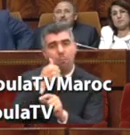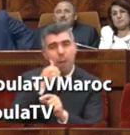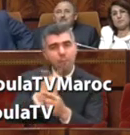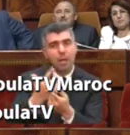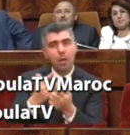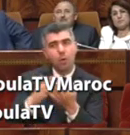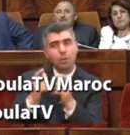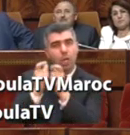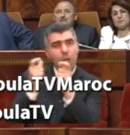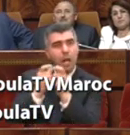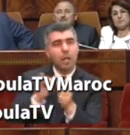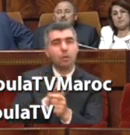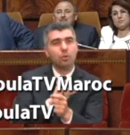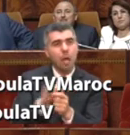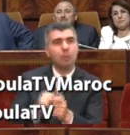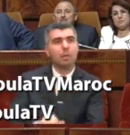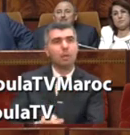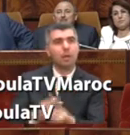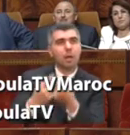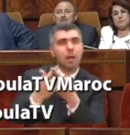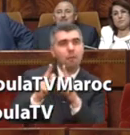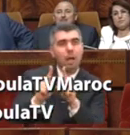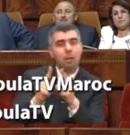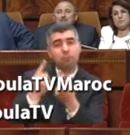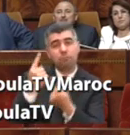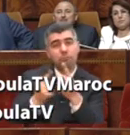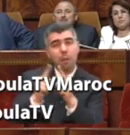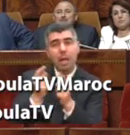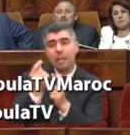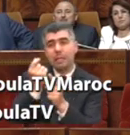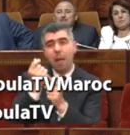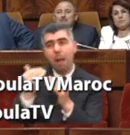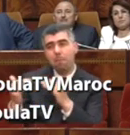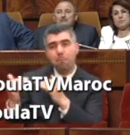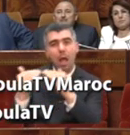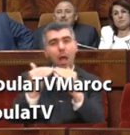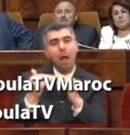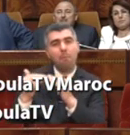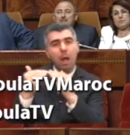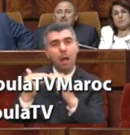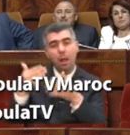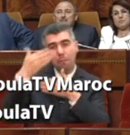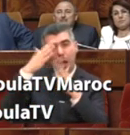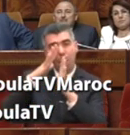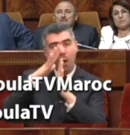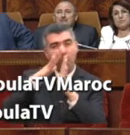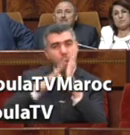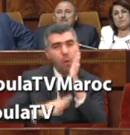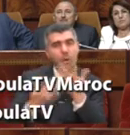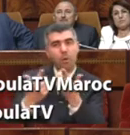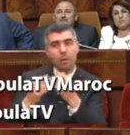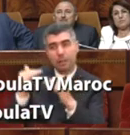كالاحتكار، بغينا إصلاح مقرون بآلية المواكبة لضبط الأسعار وطنيا والتدخل عند الضرورة لحماية